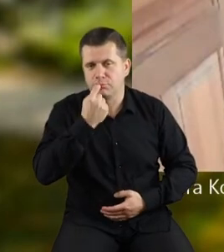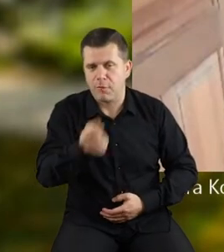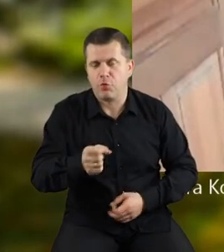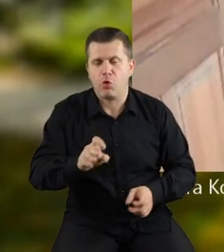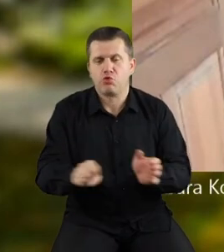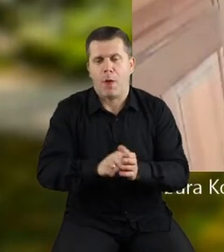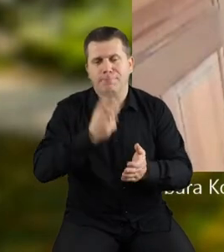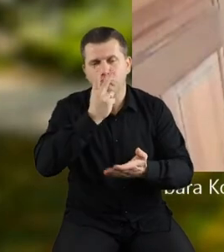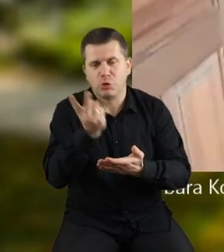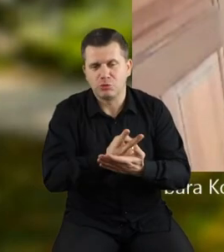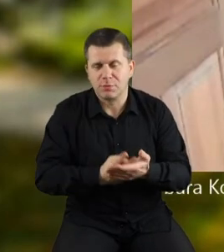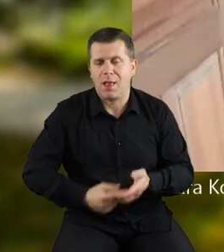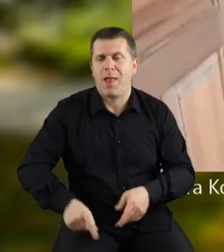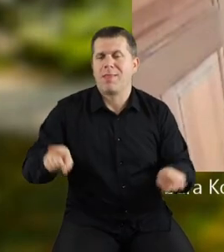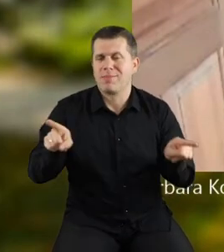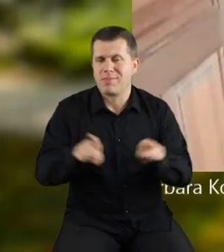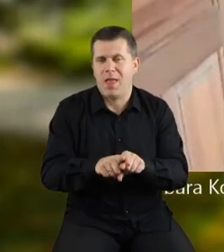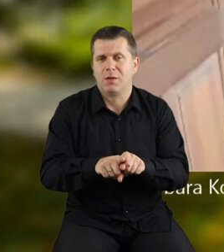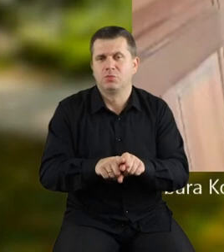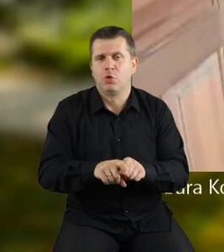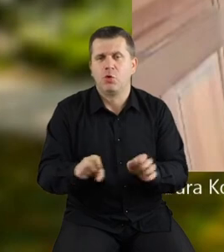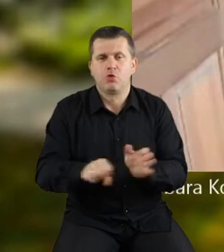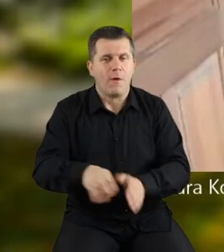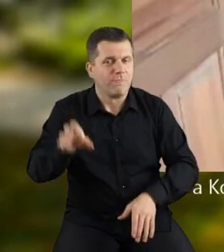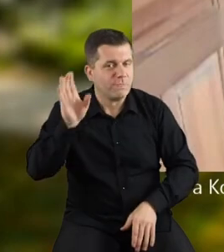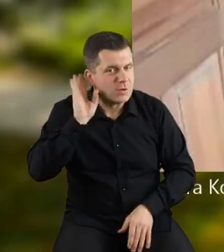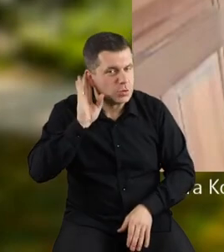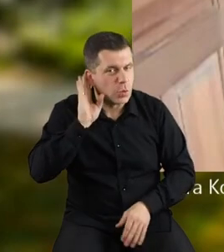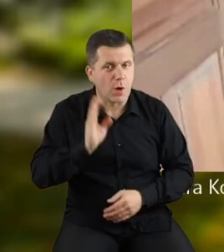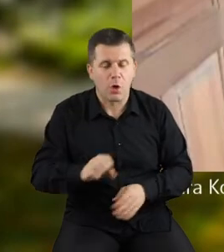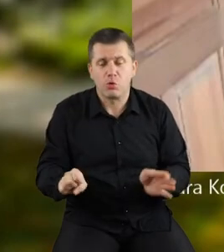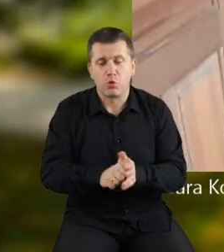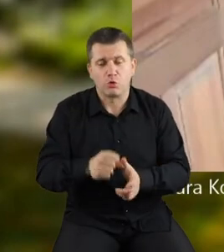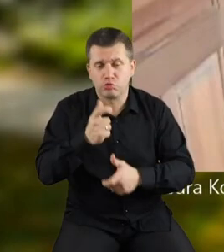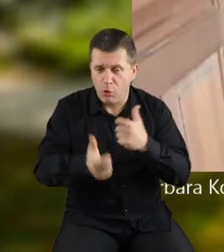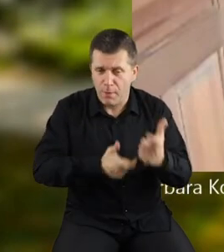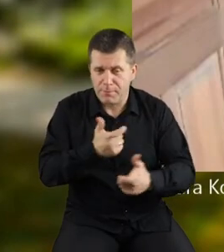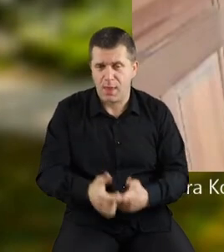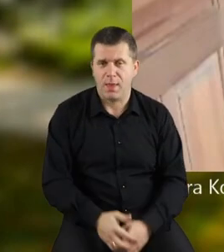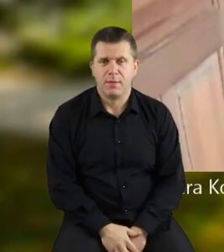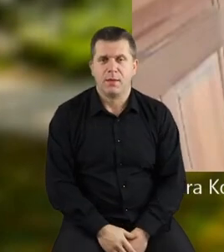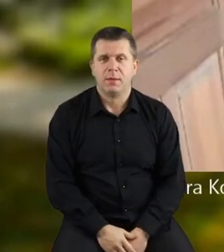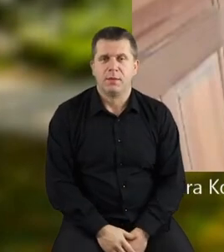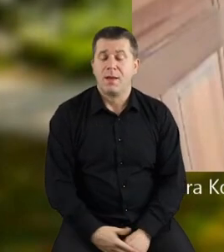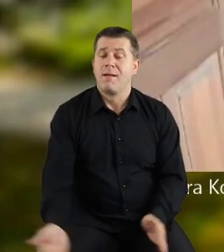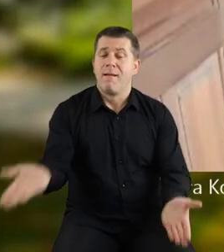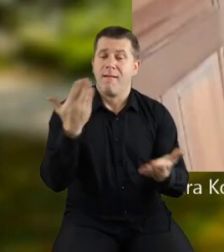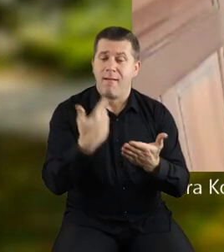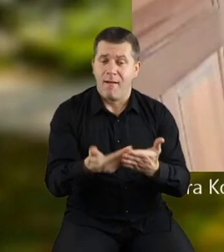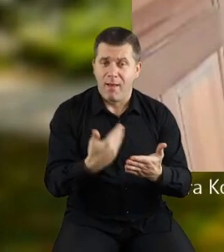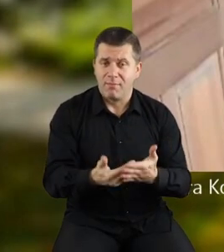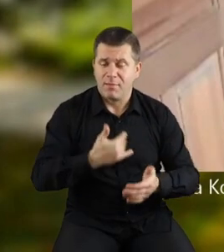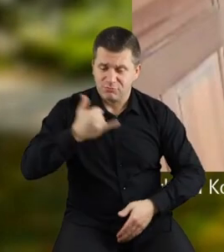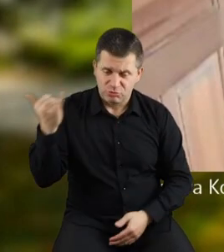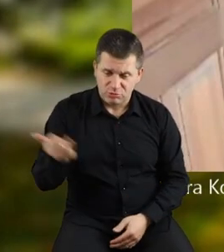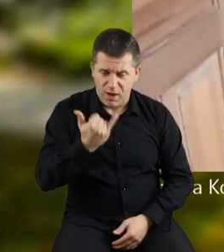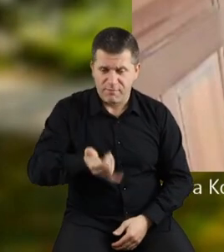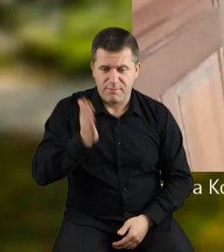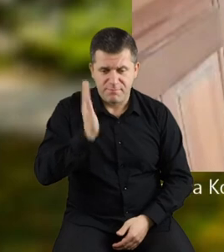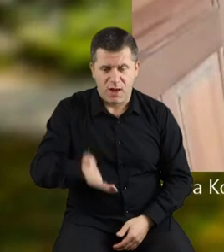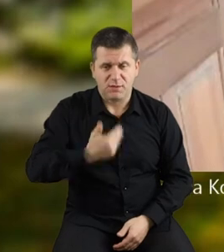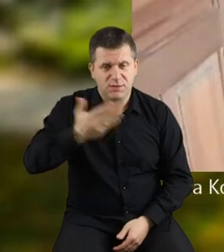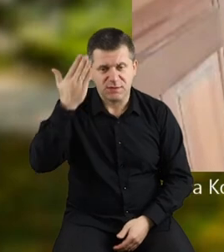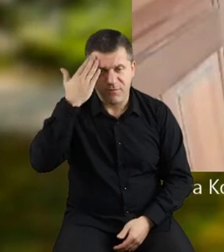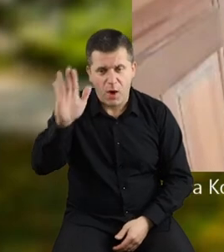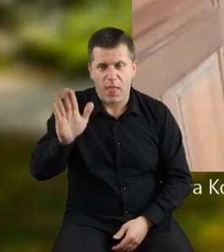do powiedzenia czy do przeczytania, ale także do wysłuchania i do zrobienia. I dlatego